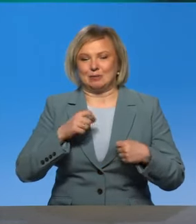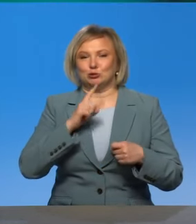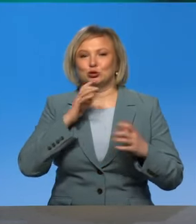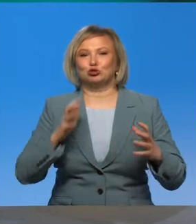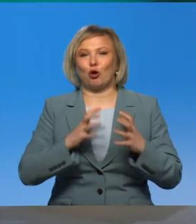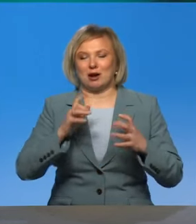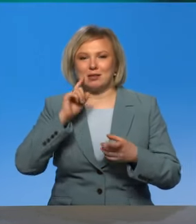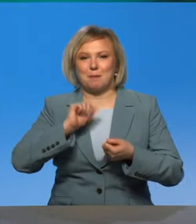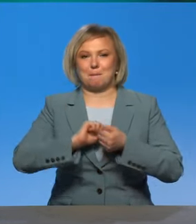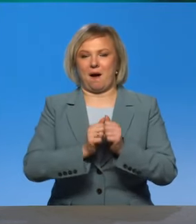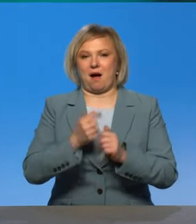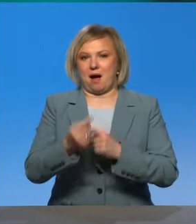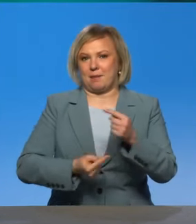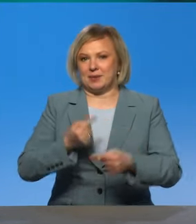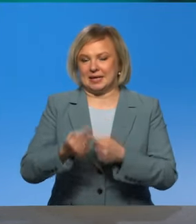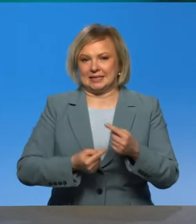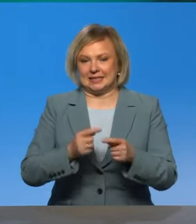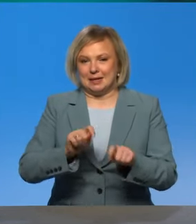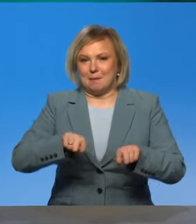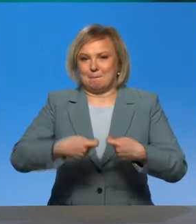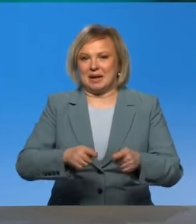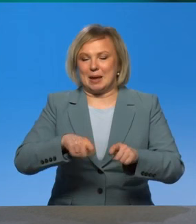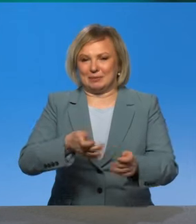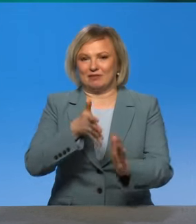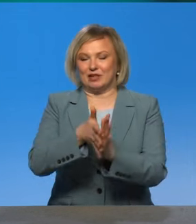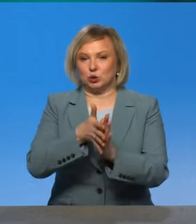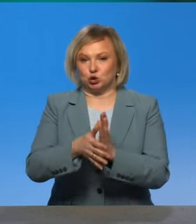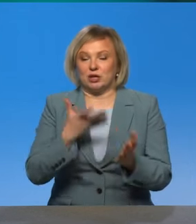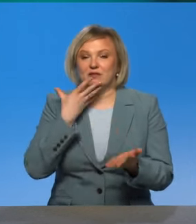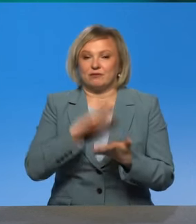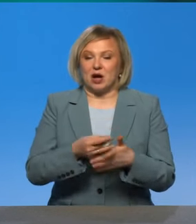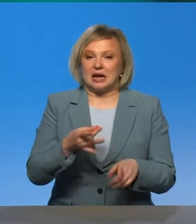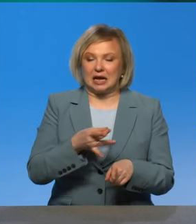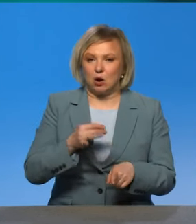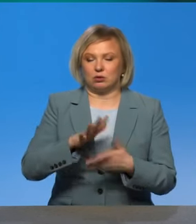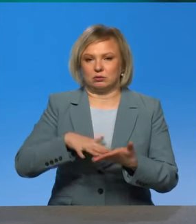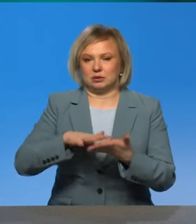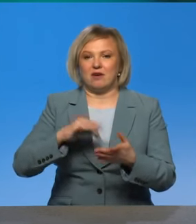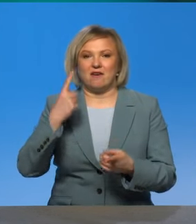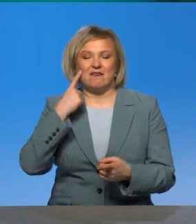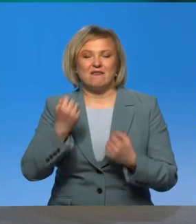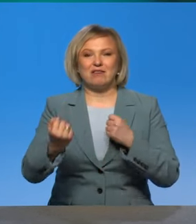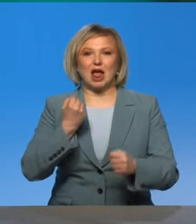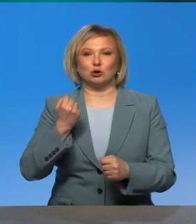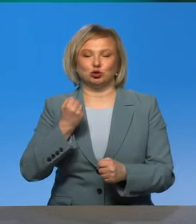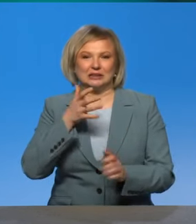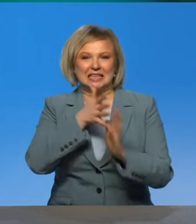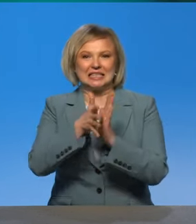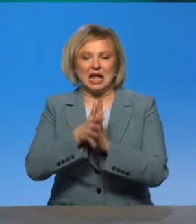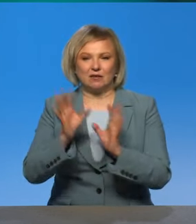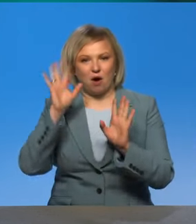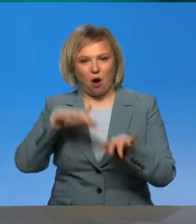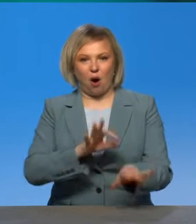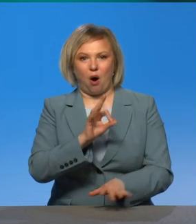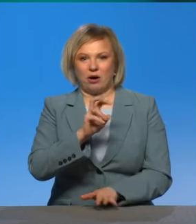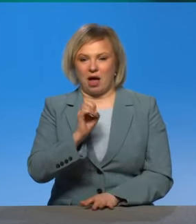и преемственности в изучении и этого региона, и сохранению памяти о выдающихся исследователях Океании. Потому что Океания –